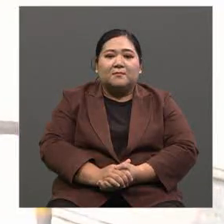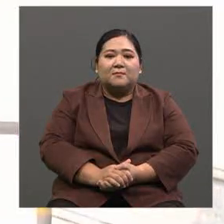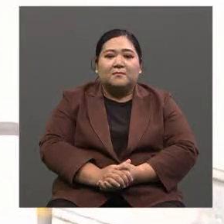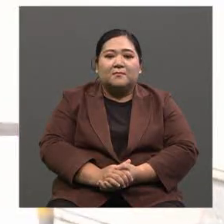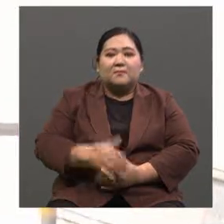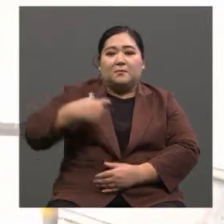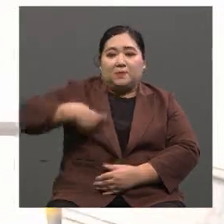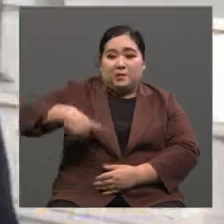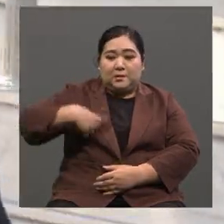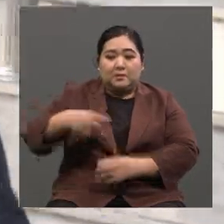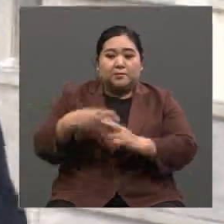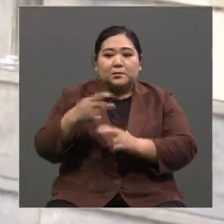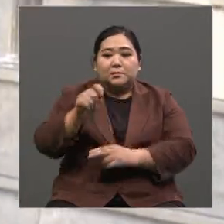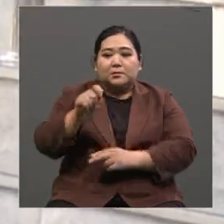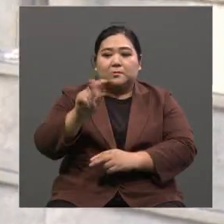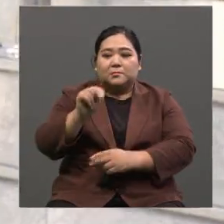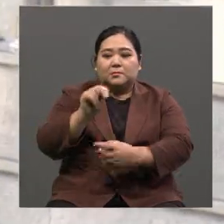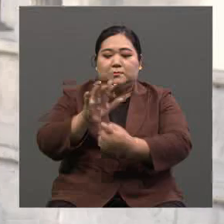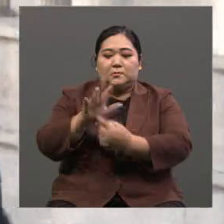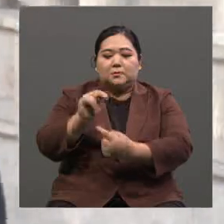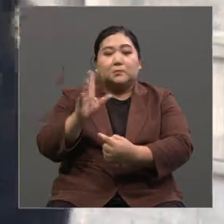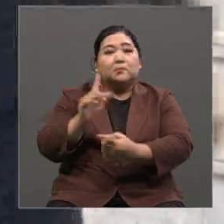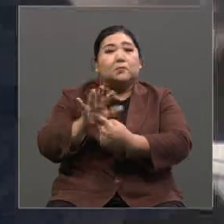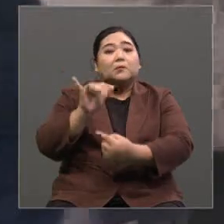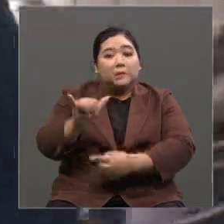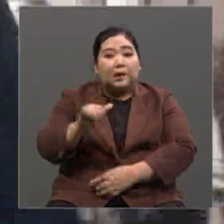ทนายอันนั้นใช้นะคะก็บอกด้วย